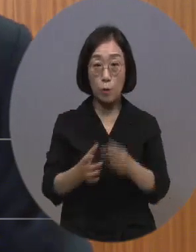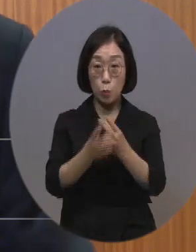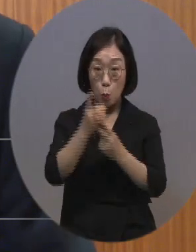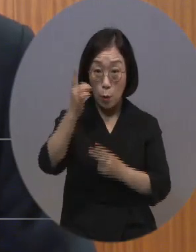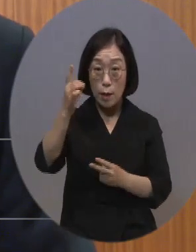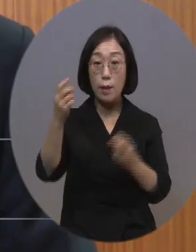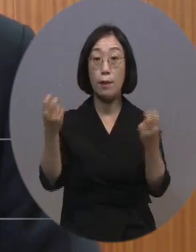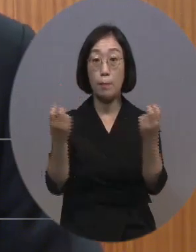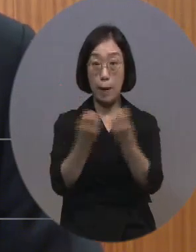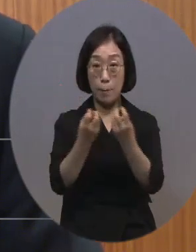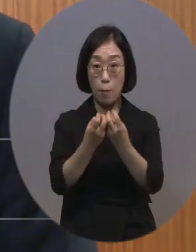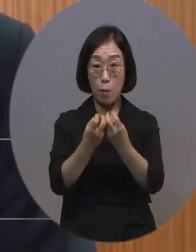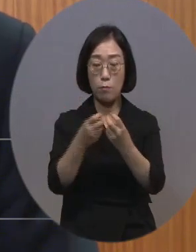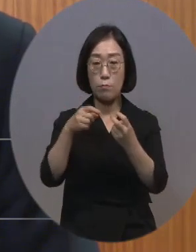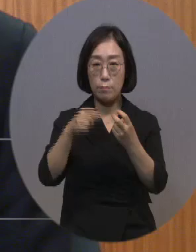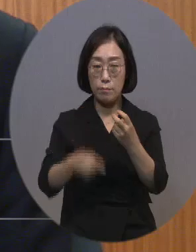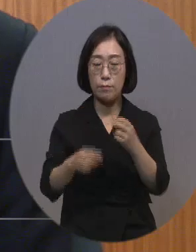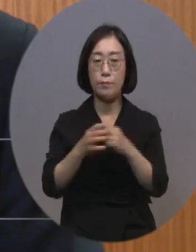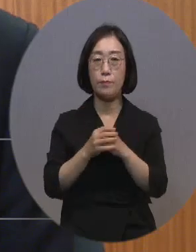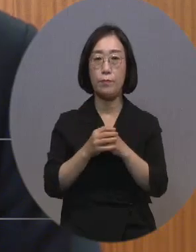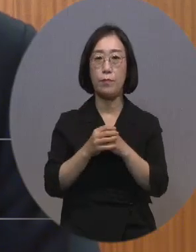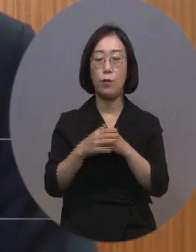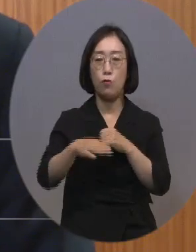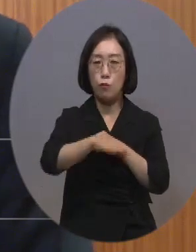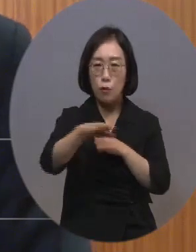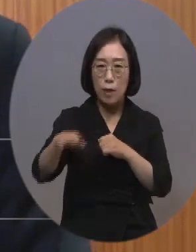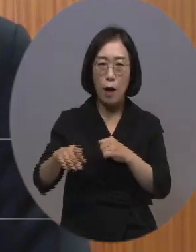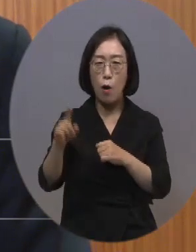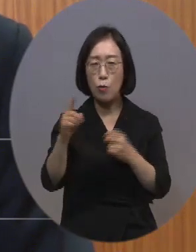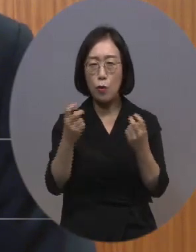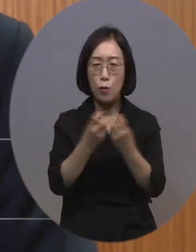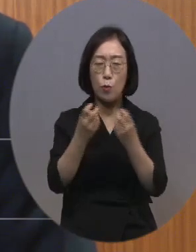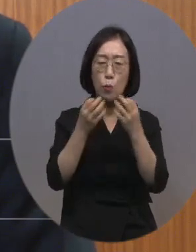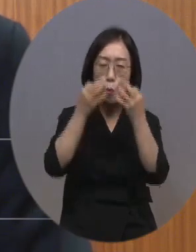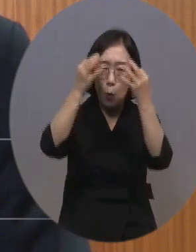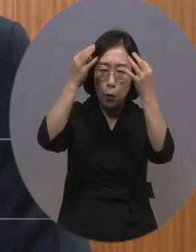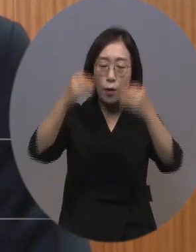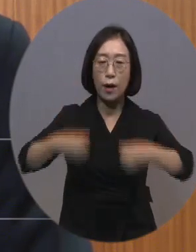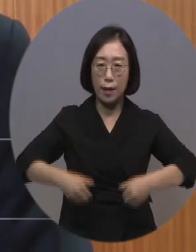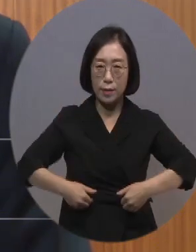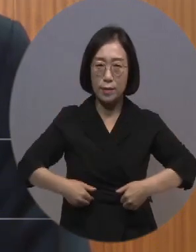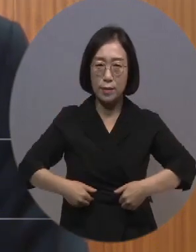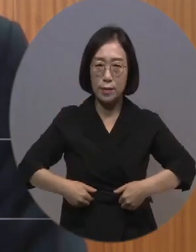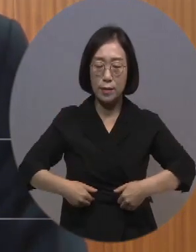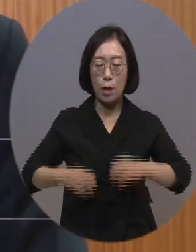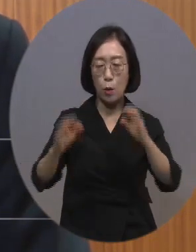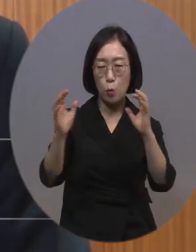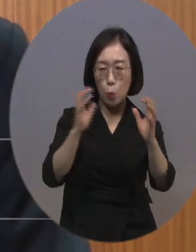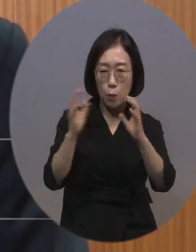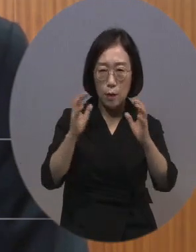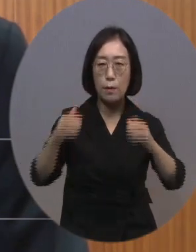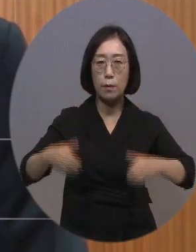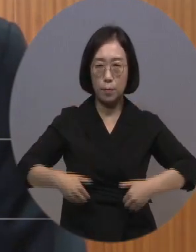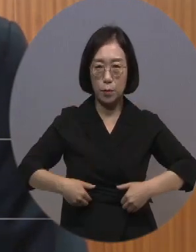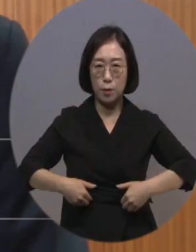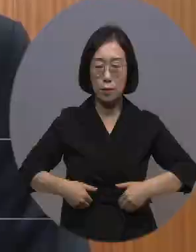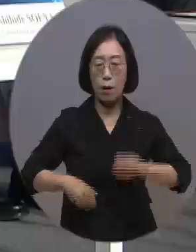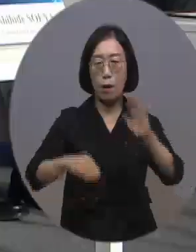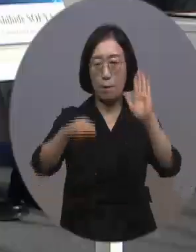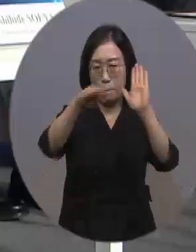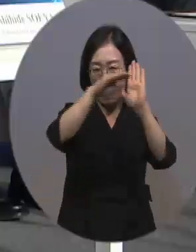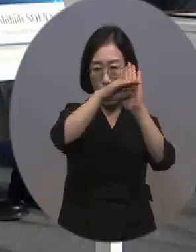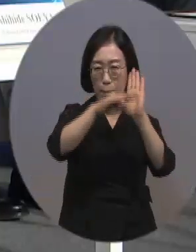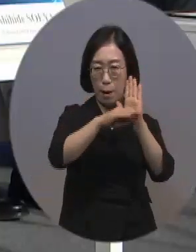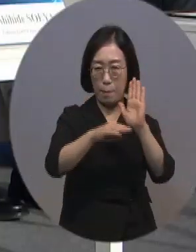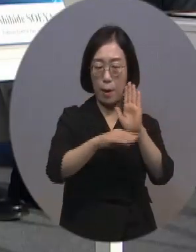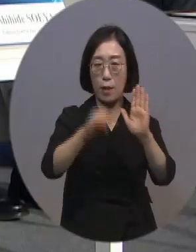이제 한반도를 위해서 우리가 어떤 것을 해야 되는지에 대해서 논의하는 계기가 필요하다. 그런 관점에서 세션들을 준비했습니다.